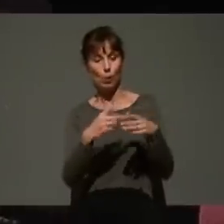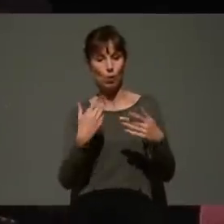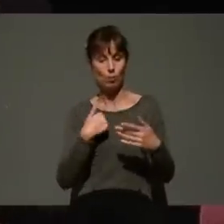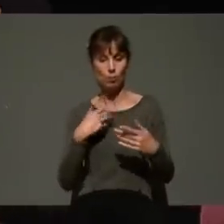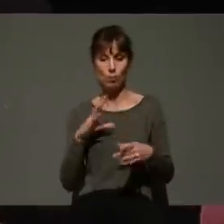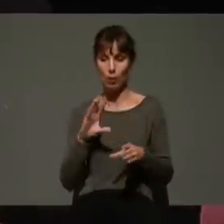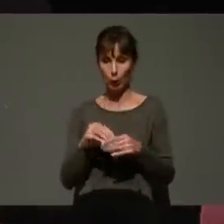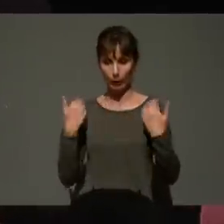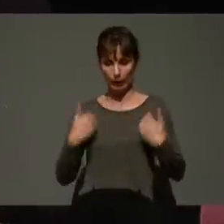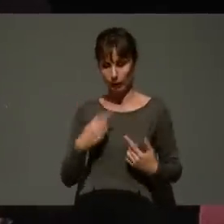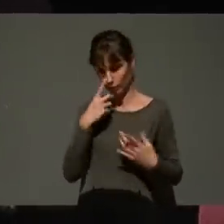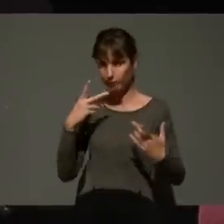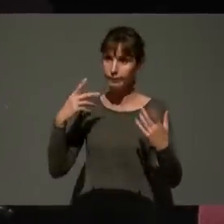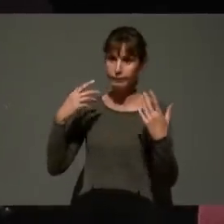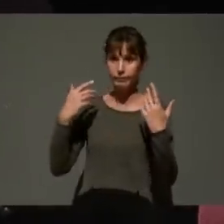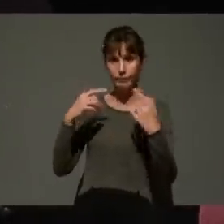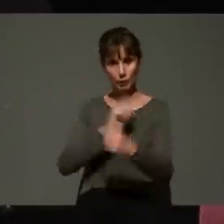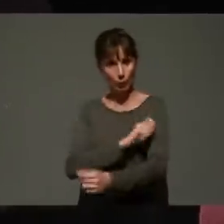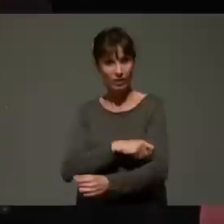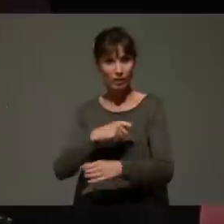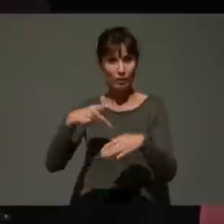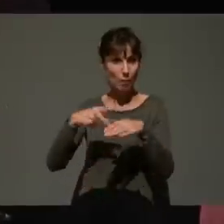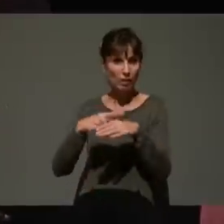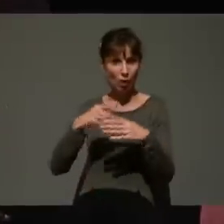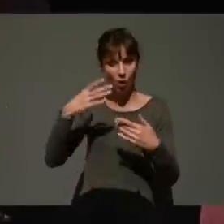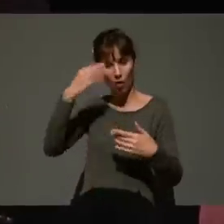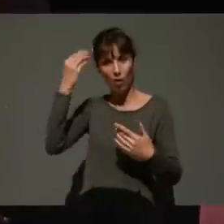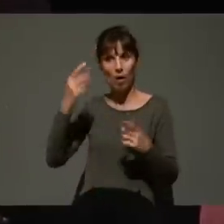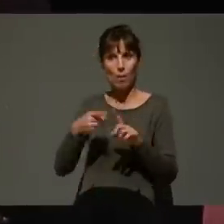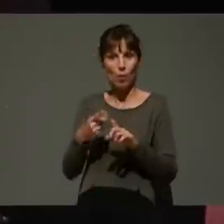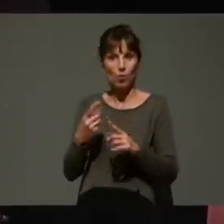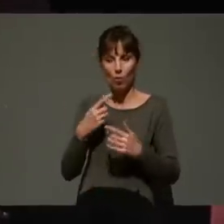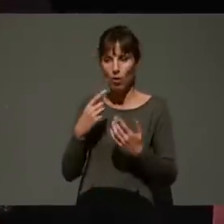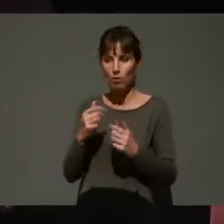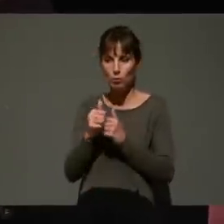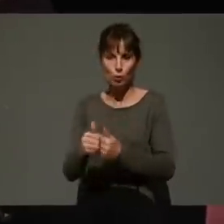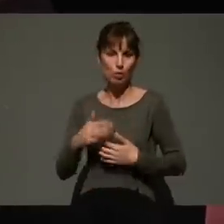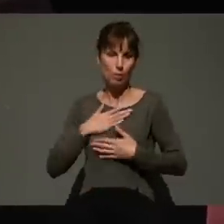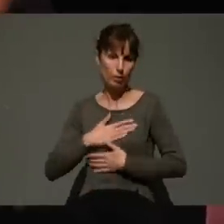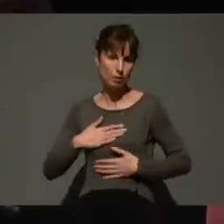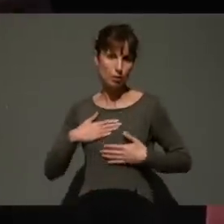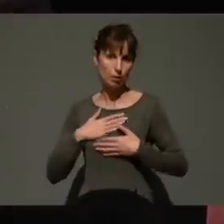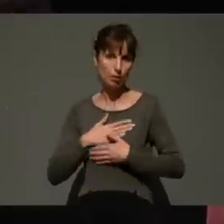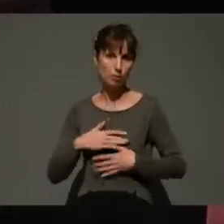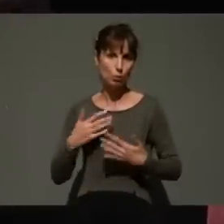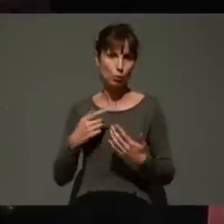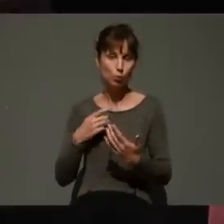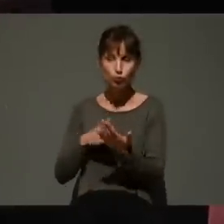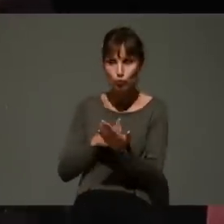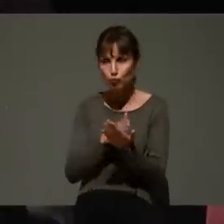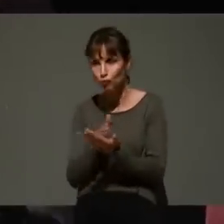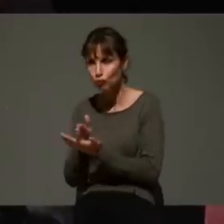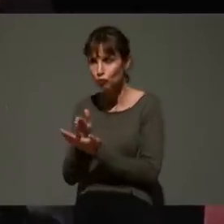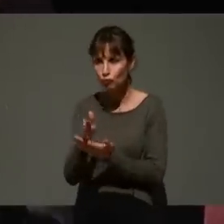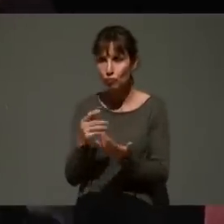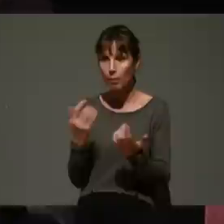un sportif entre guillemets amateur, la première des choses quand même, c'est de se faire plaisir, hein, de ne pas aller justement dans